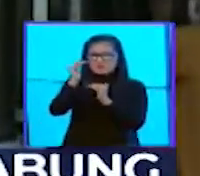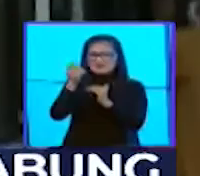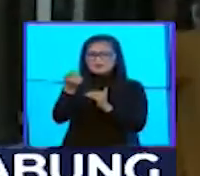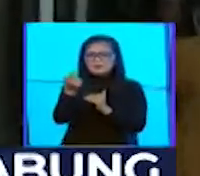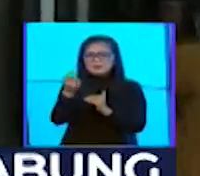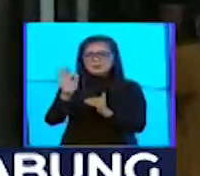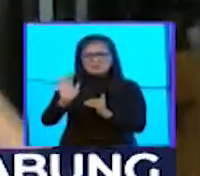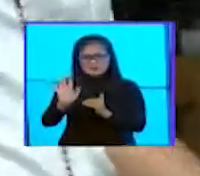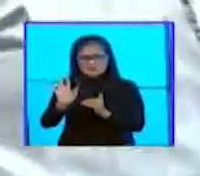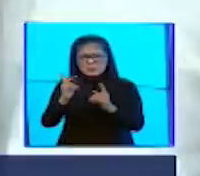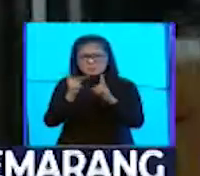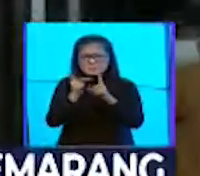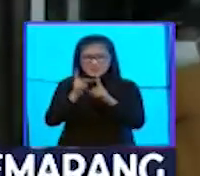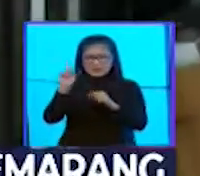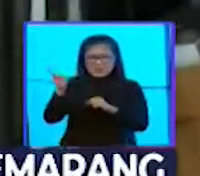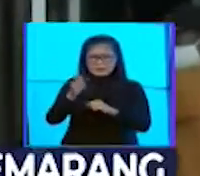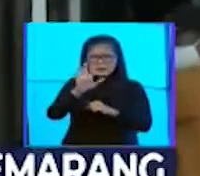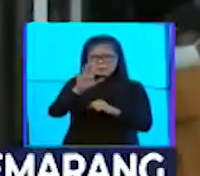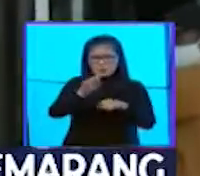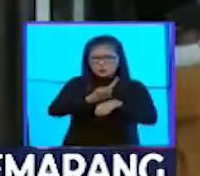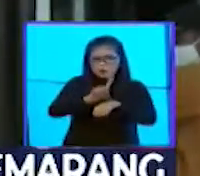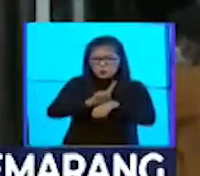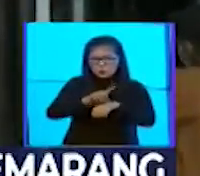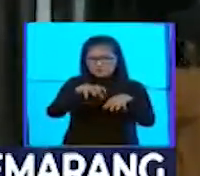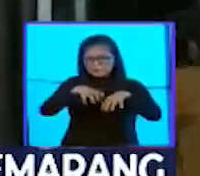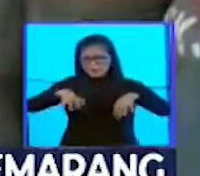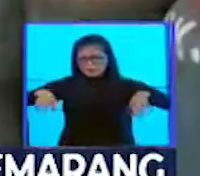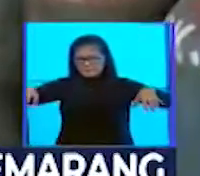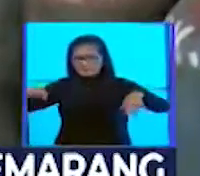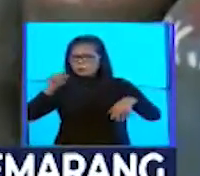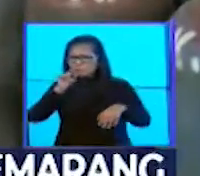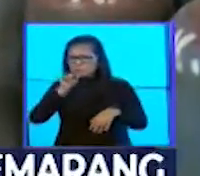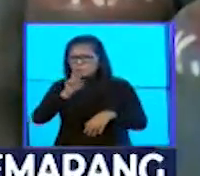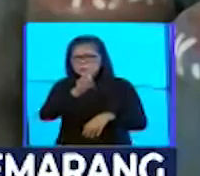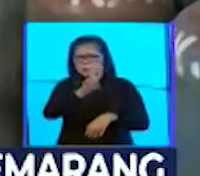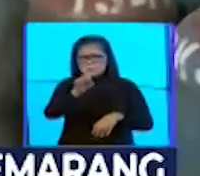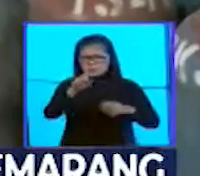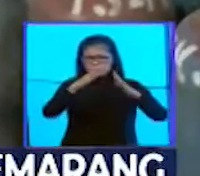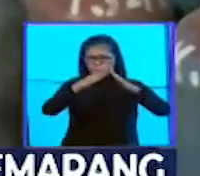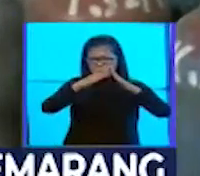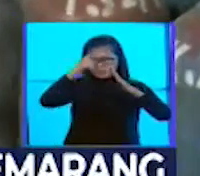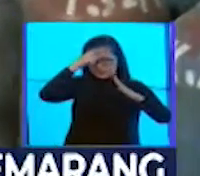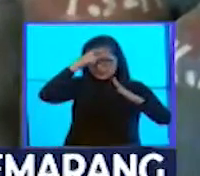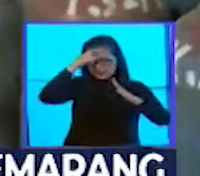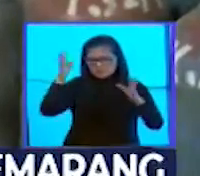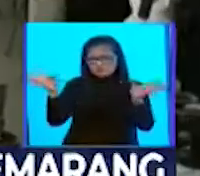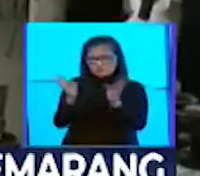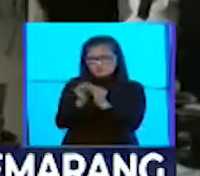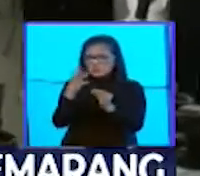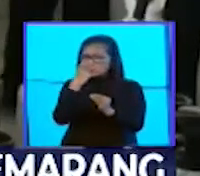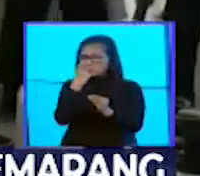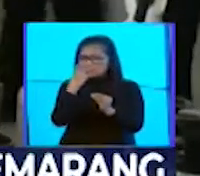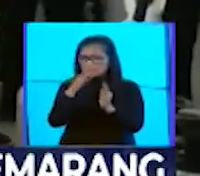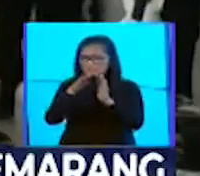depo pengisian oksigen melayani kebutuhan oksigen 21 rumah sakit. Meski stok menipis, pasokan oksigen di Semarang